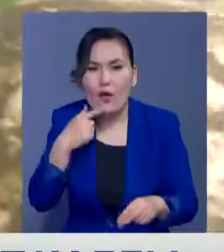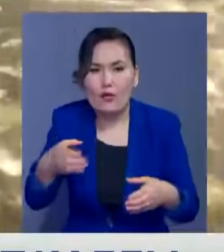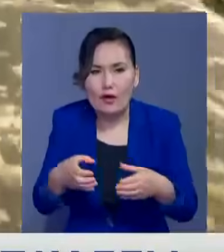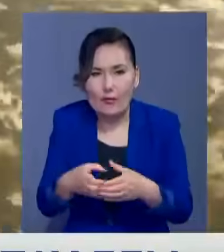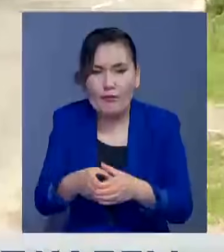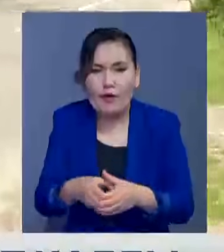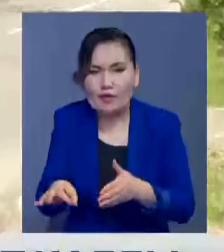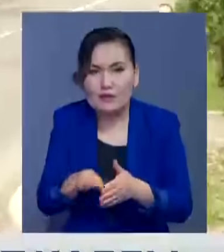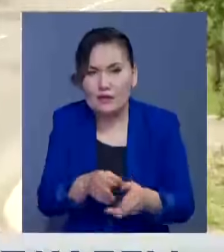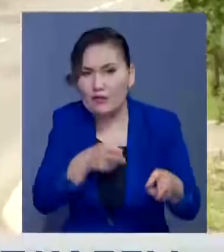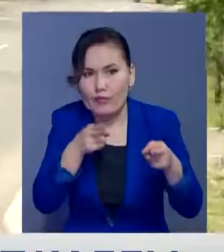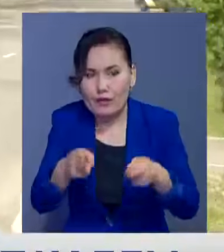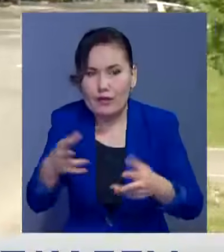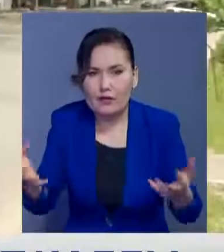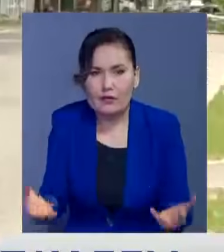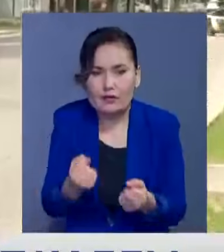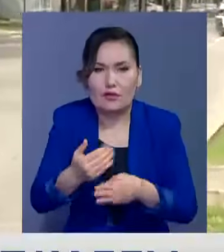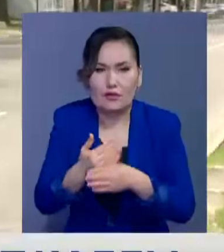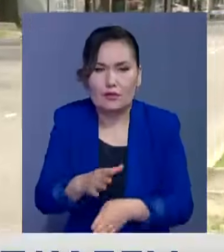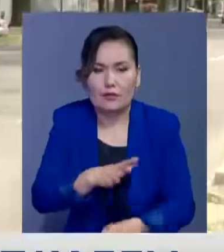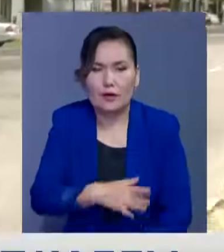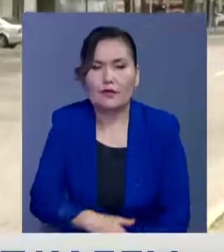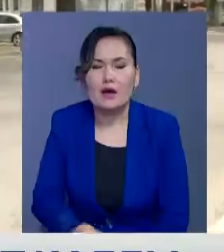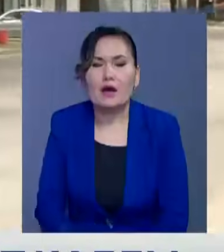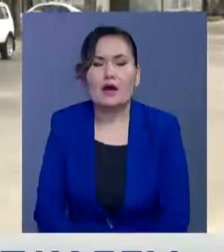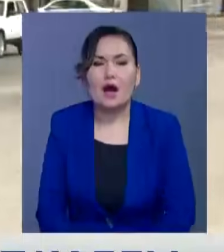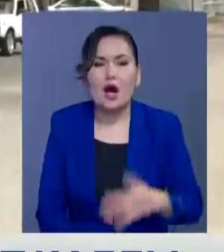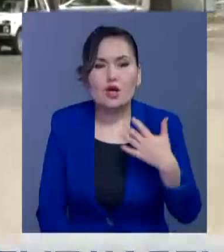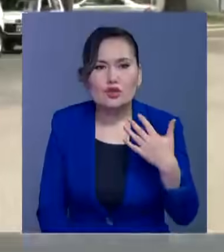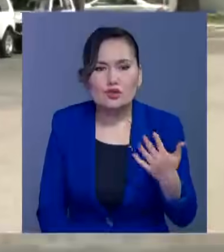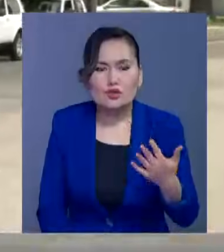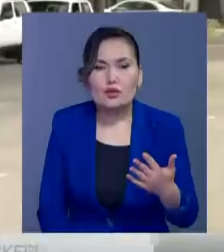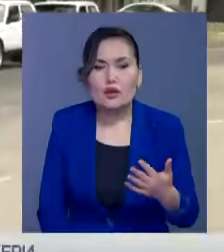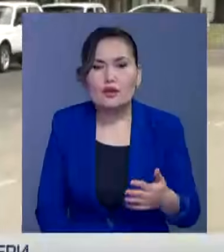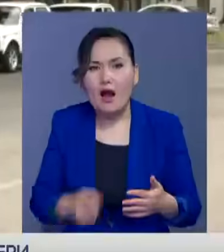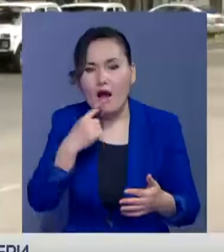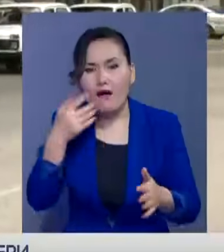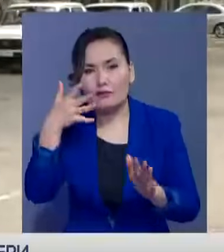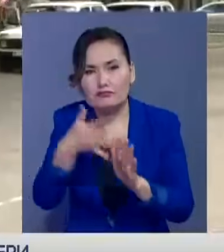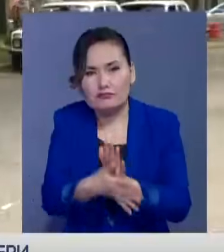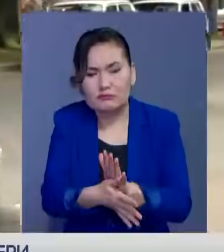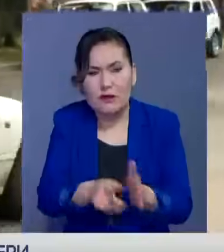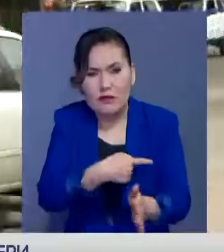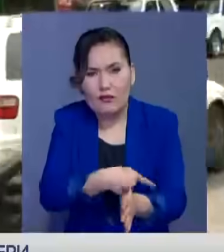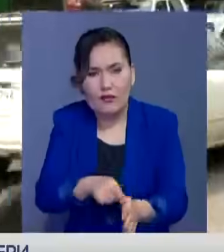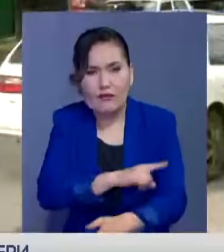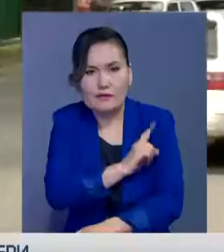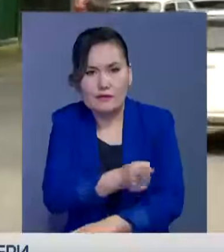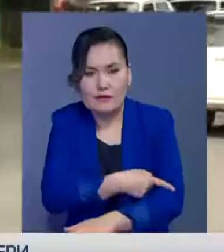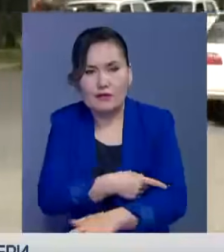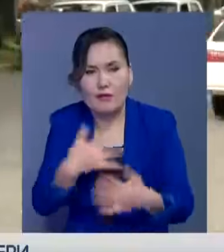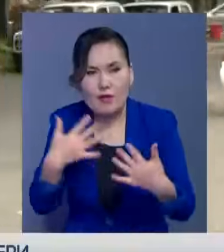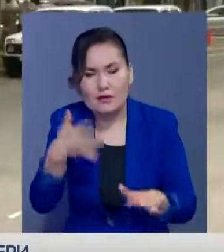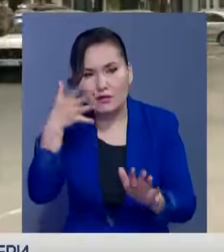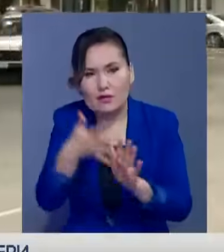көрсеткен. Сол қолынан артериялық қан кетіп жатқанын байқадық. Осы сәтте бірден барып, қолда